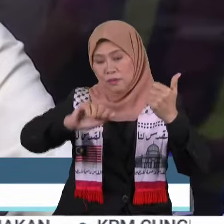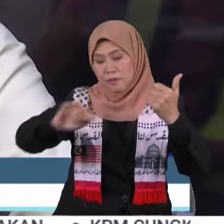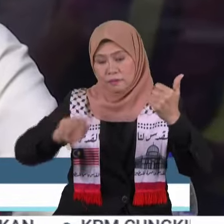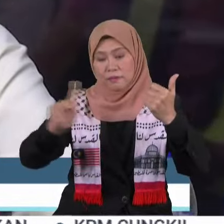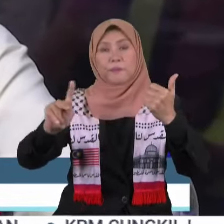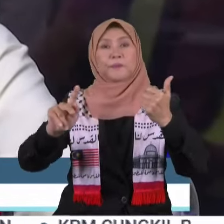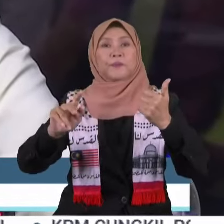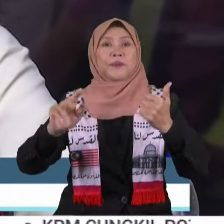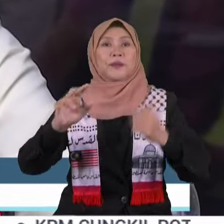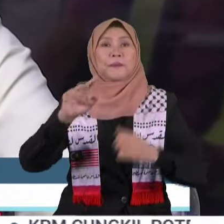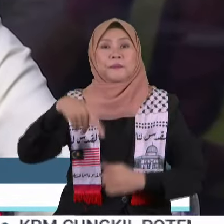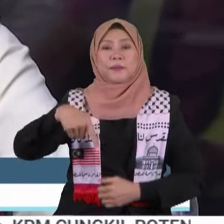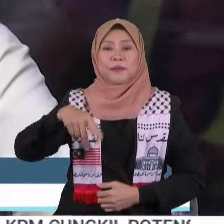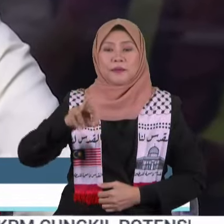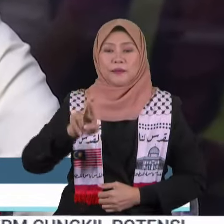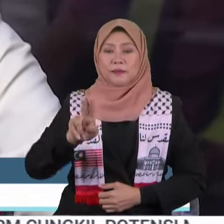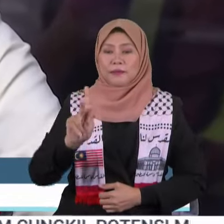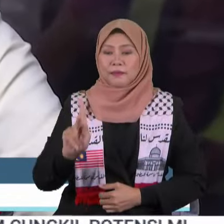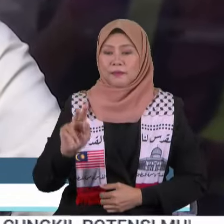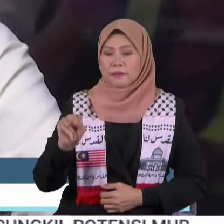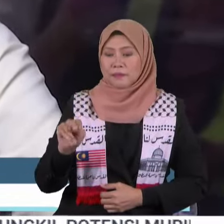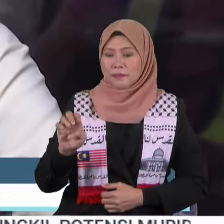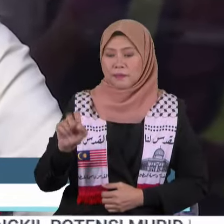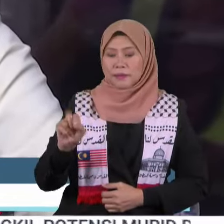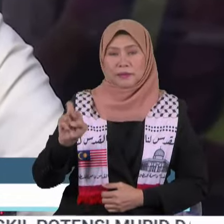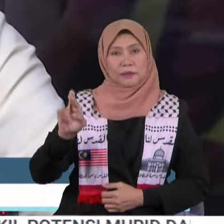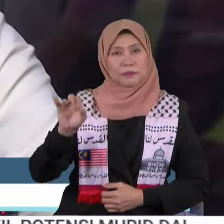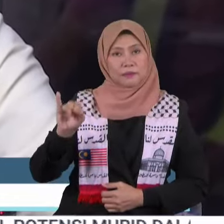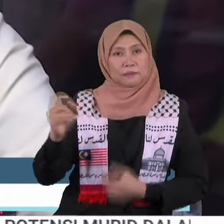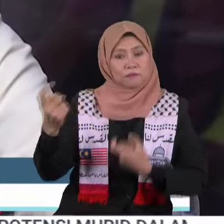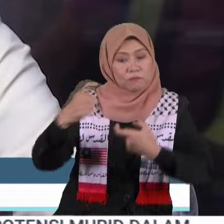jawatankuasa PRK Nenggiri mengenai